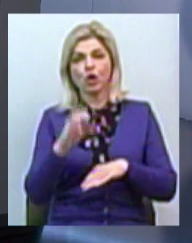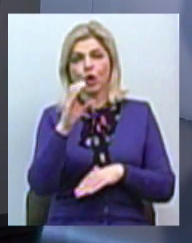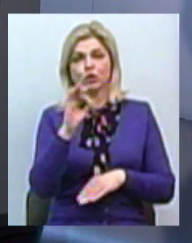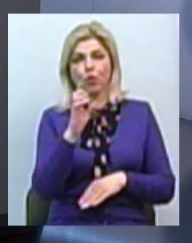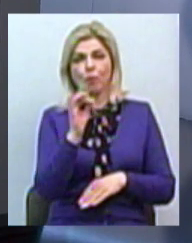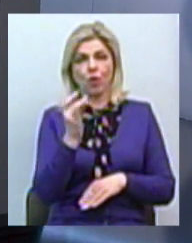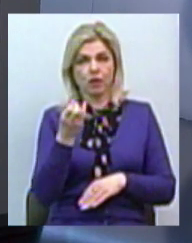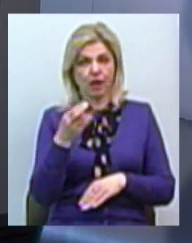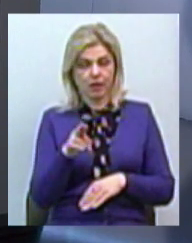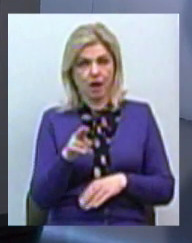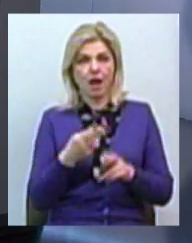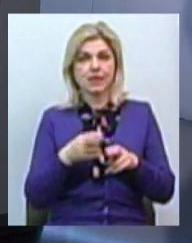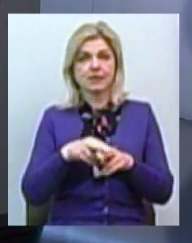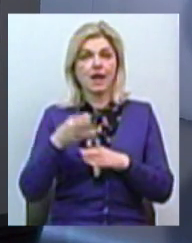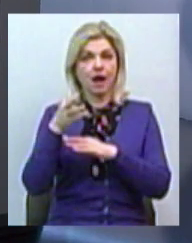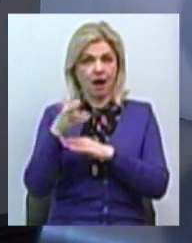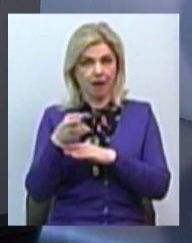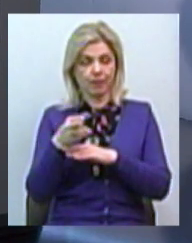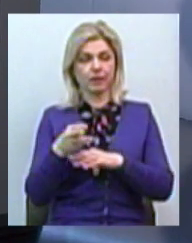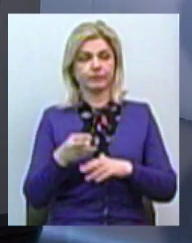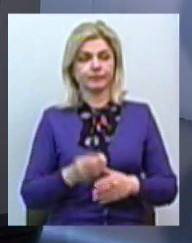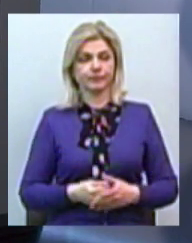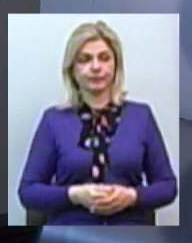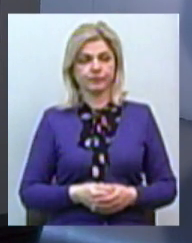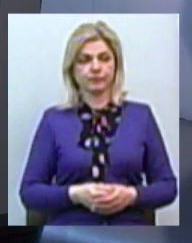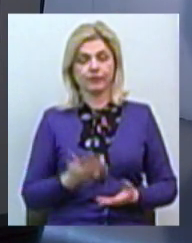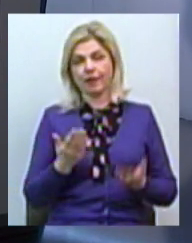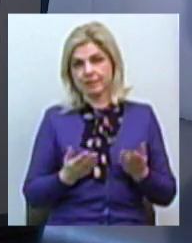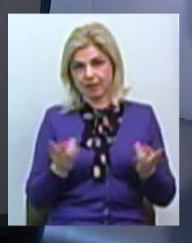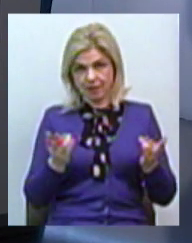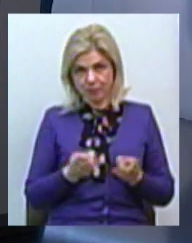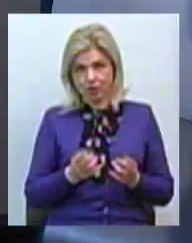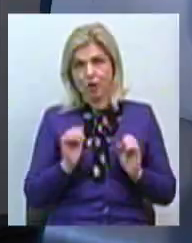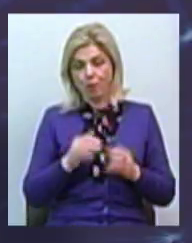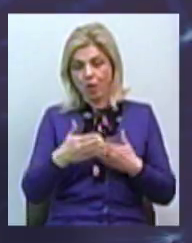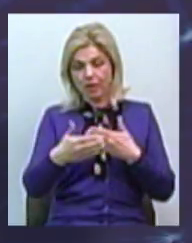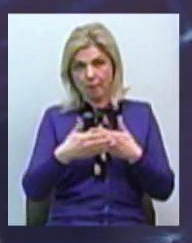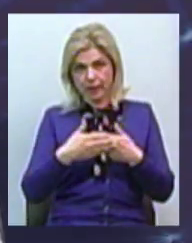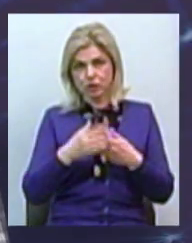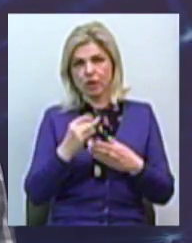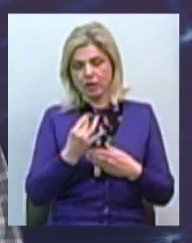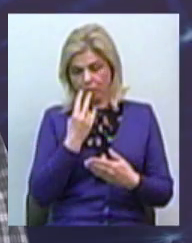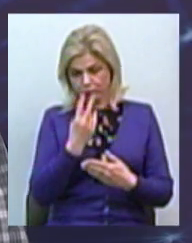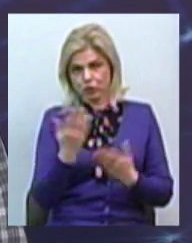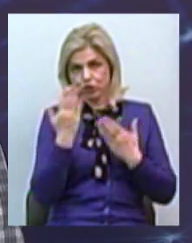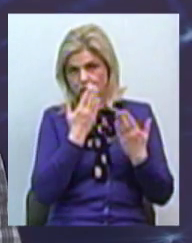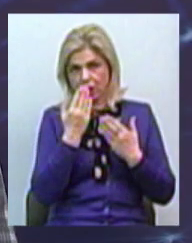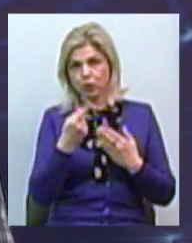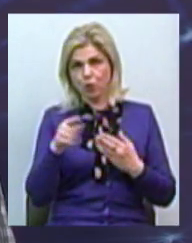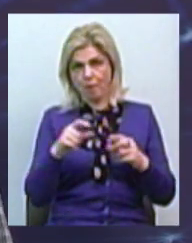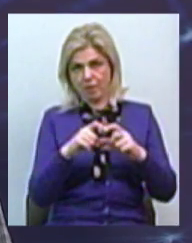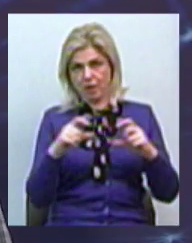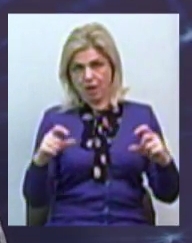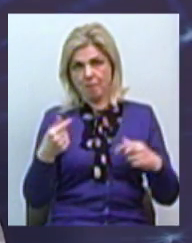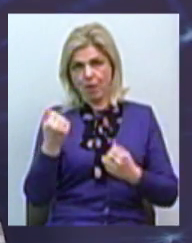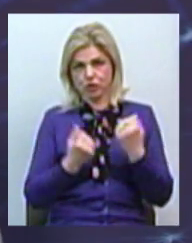камерою, ну, в деяких випадках неможливо. При необхідності можна наближити і розпізнати навіть номер машини, це, так? Для